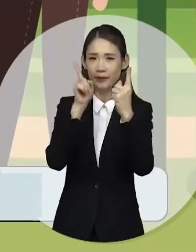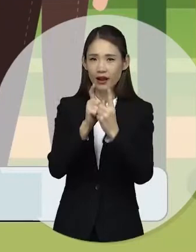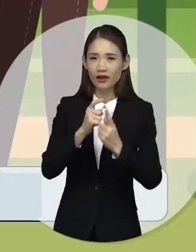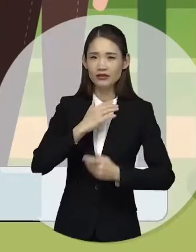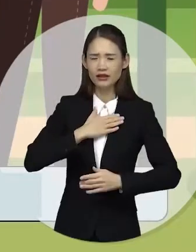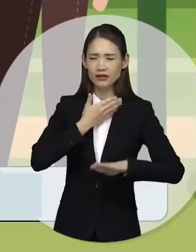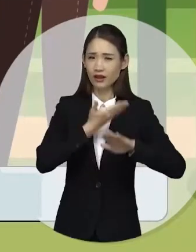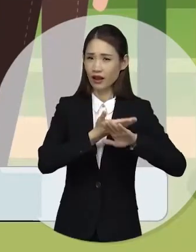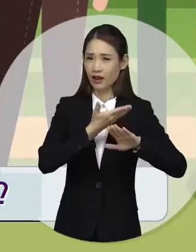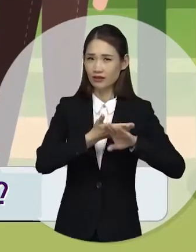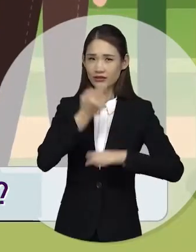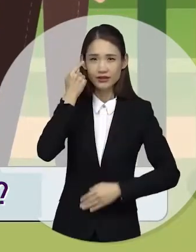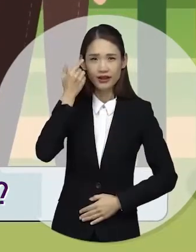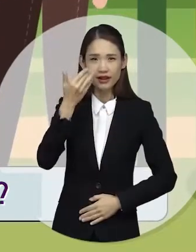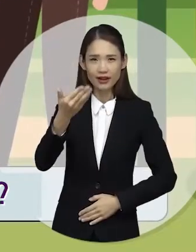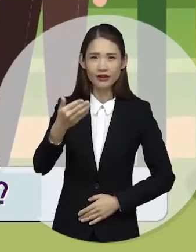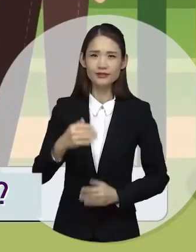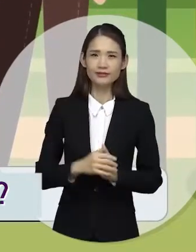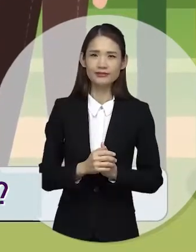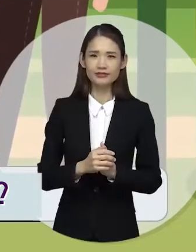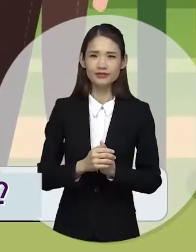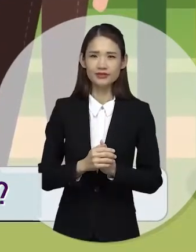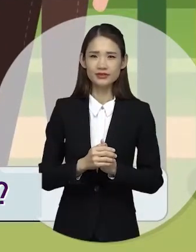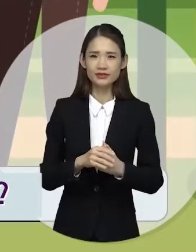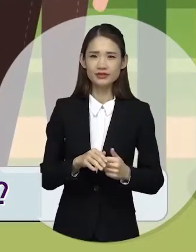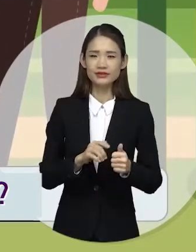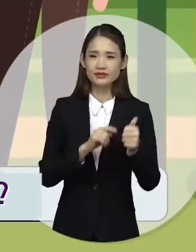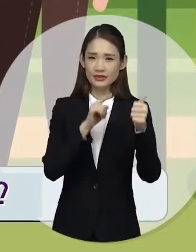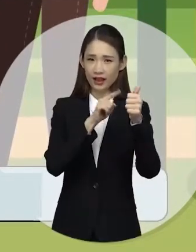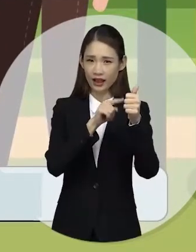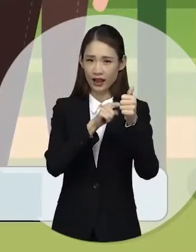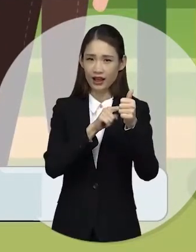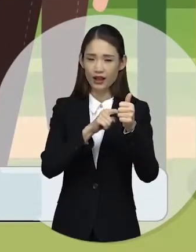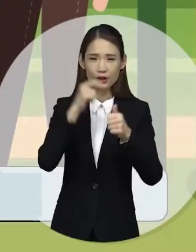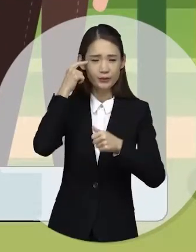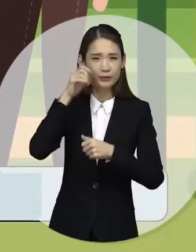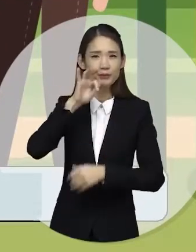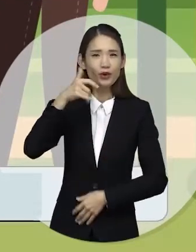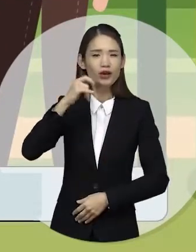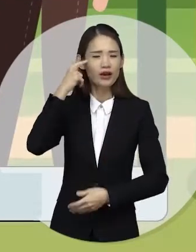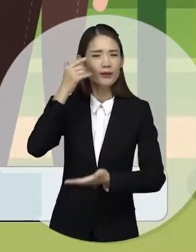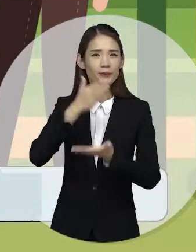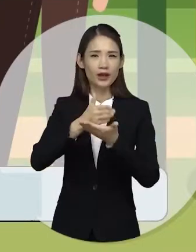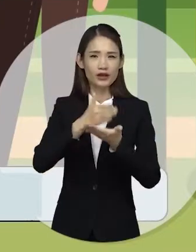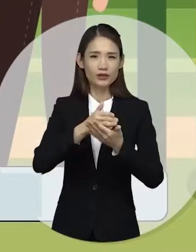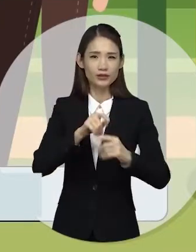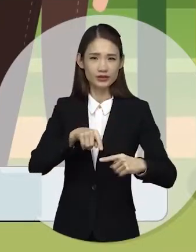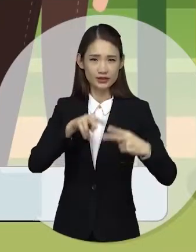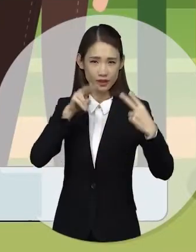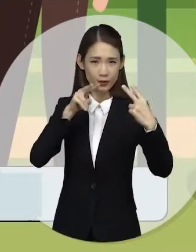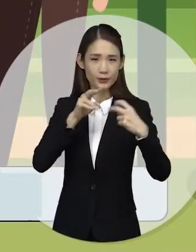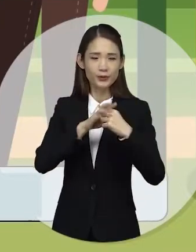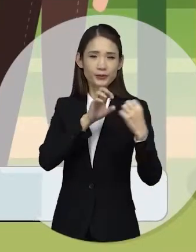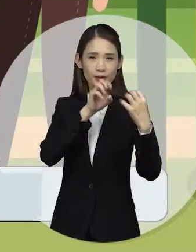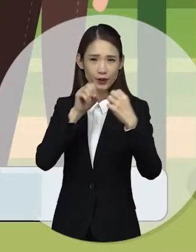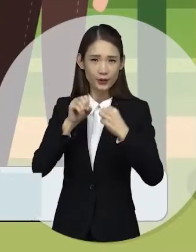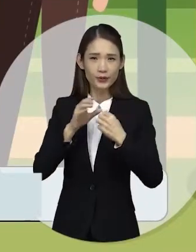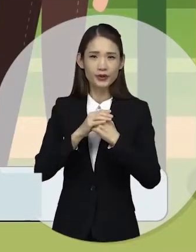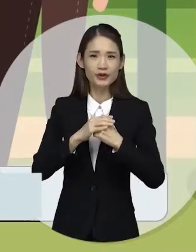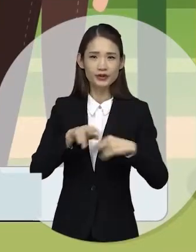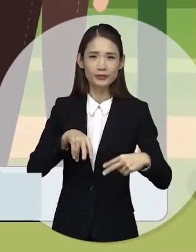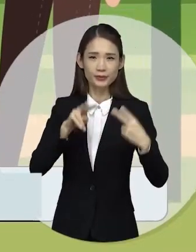대하는 감정은 다르다고 생각하고 있지는 않나요? 상대방을 편견 없이 마주하고 대화를 나눠보면 그 사람을 알 수